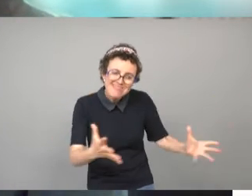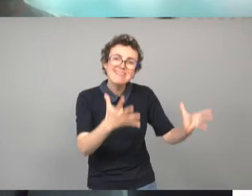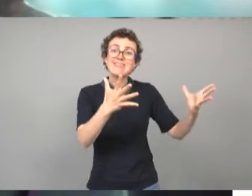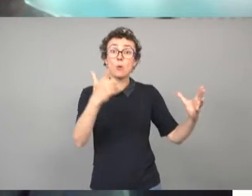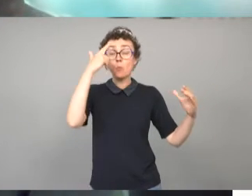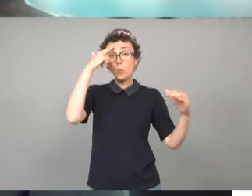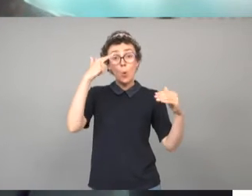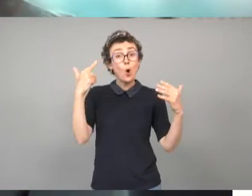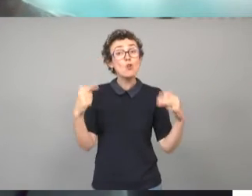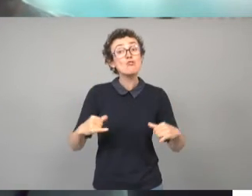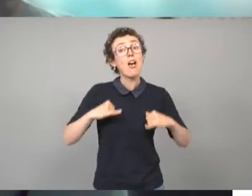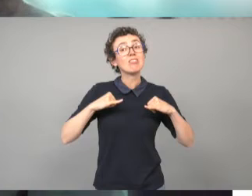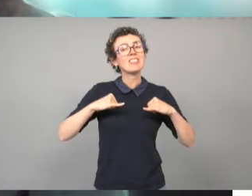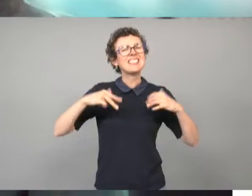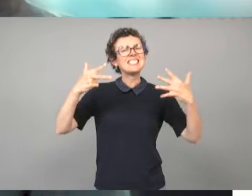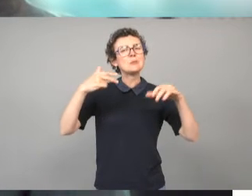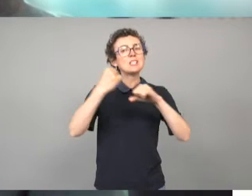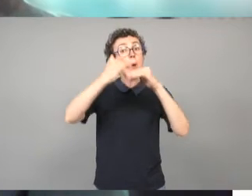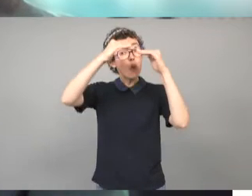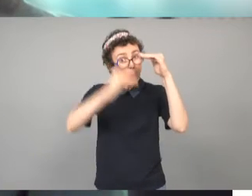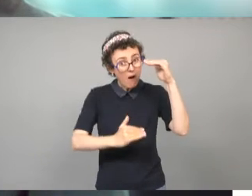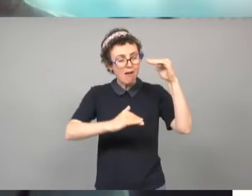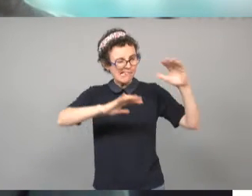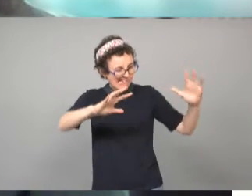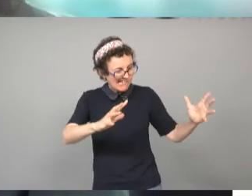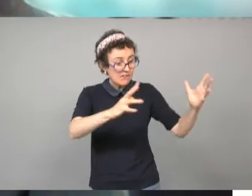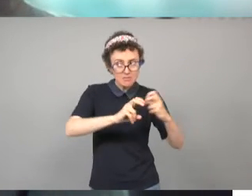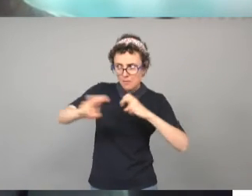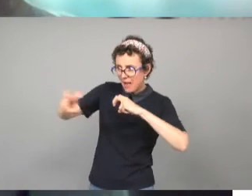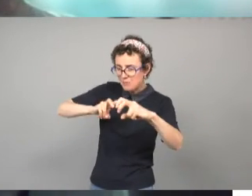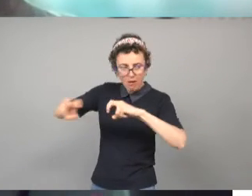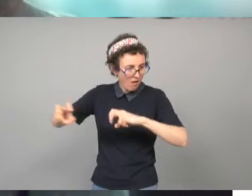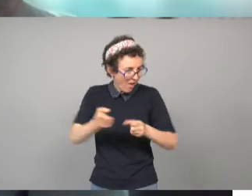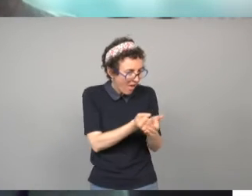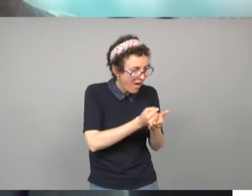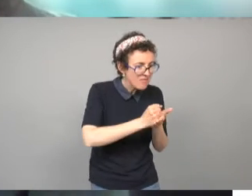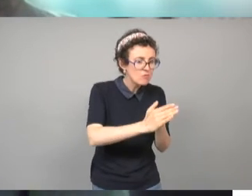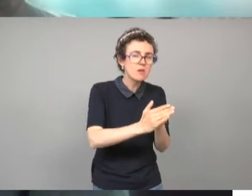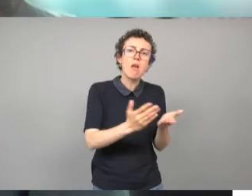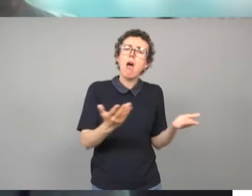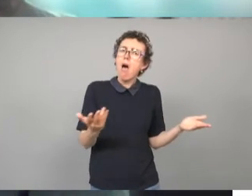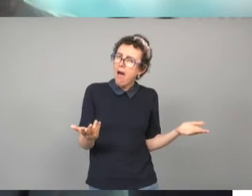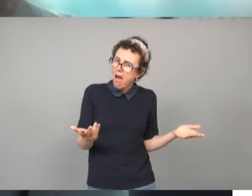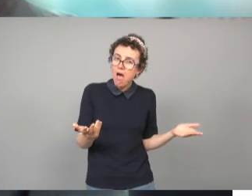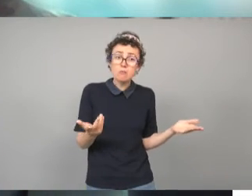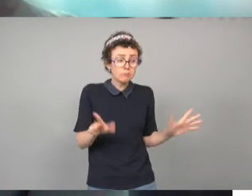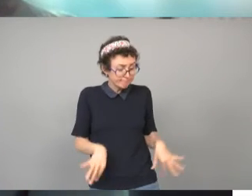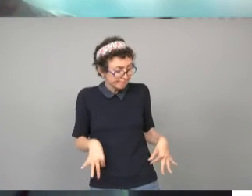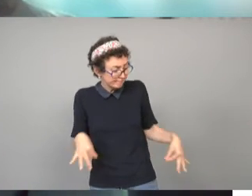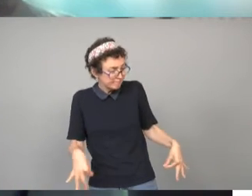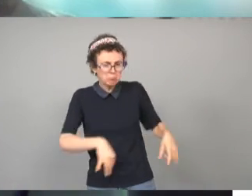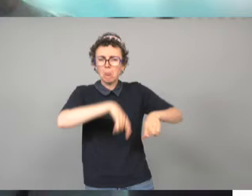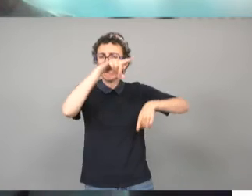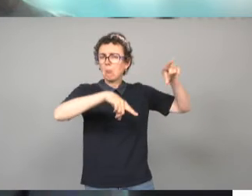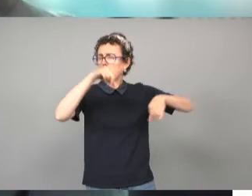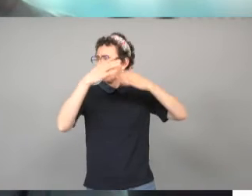va dans le bon sens et elle permettra aux jeunes de notre métropole de se déplacer indépendamment de leurs conditions de ressources et